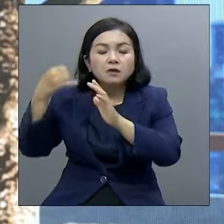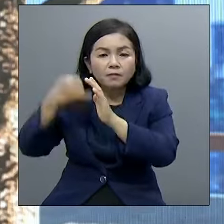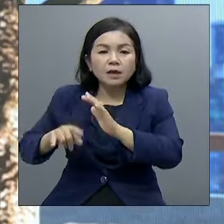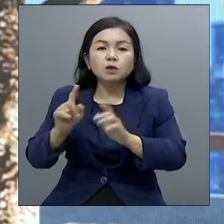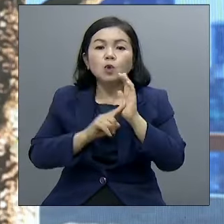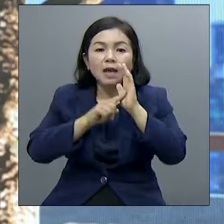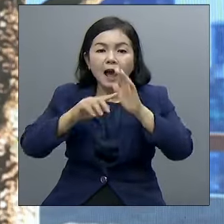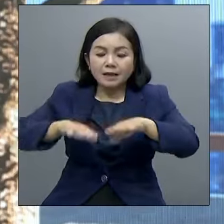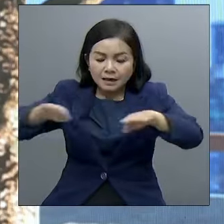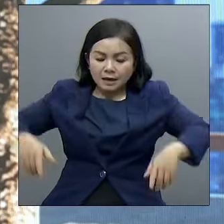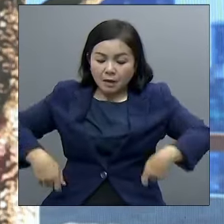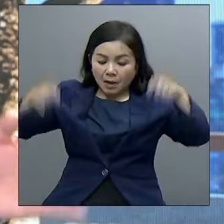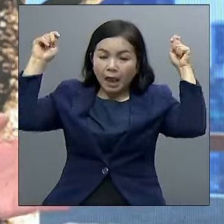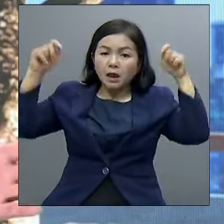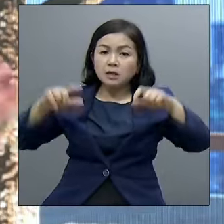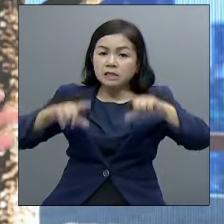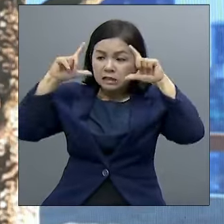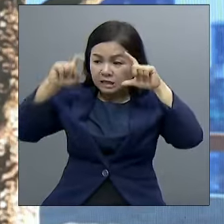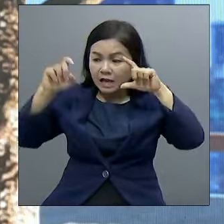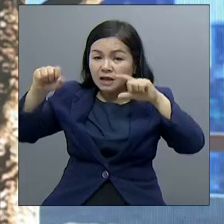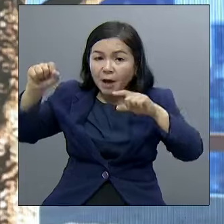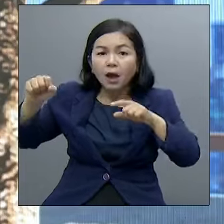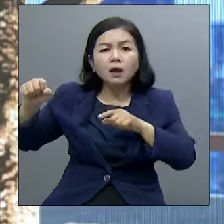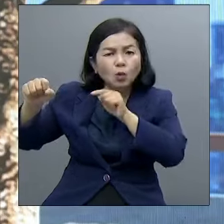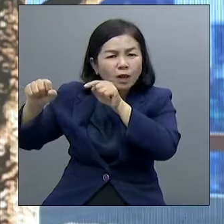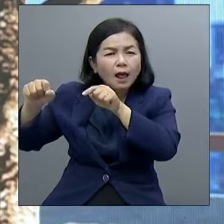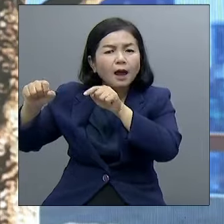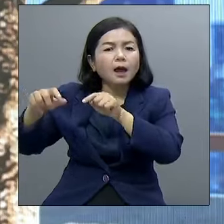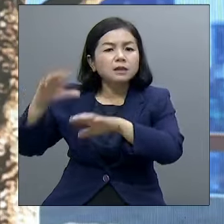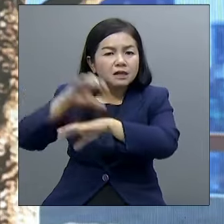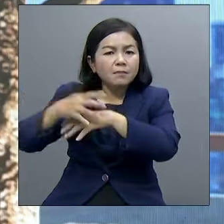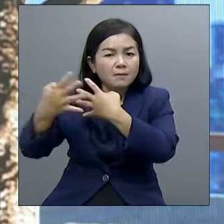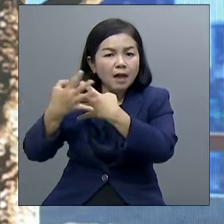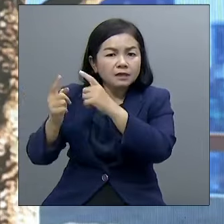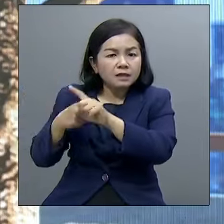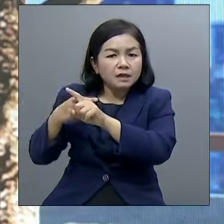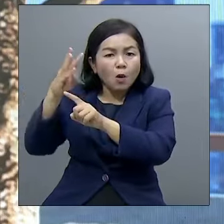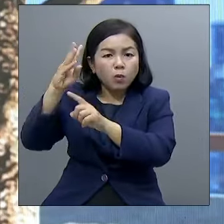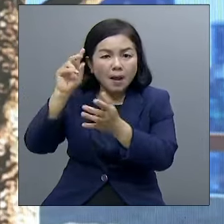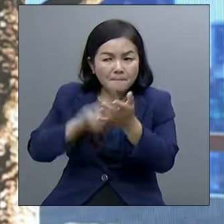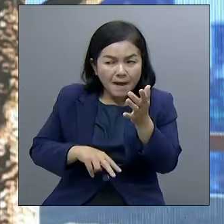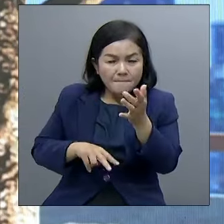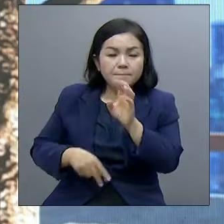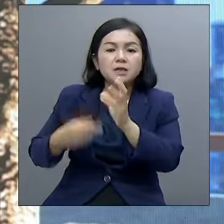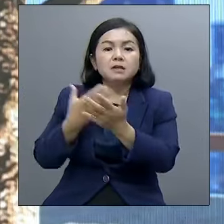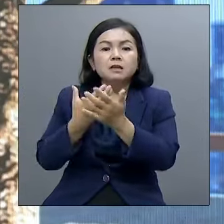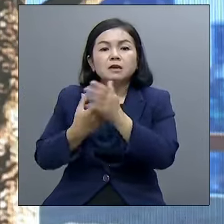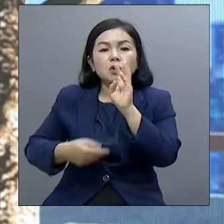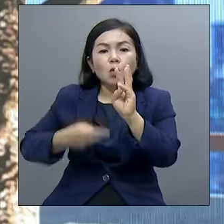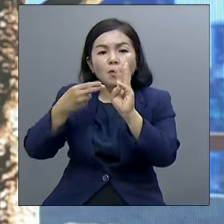าเสื่อมเสียไหม เสื่อมเสีย เสื่อมเสียค่ะ เสื่อมเสียแน่นอนอย่างนี้เนี่ยนะครับมีโทษจำคุกไม่เกิน6เดือนหรือปรับไม่เกิน 60,000 บาทหรือทั้งจ